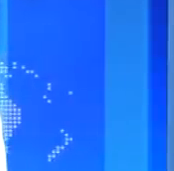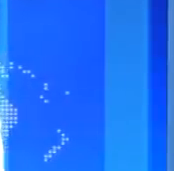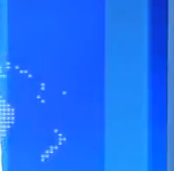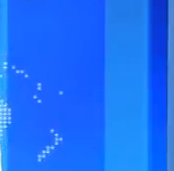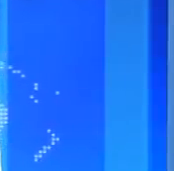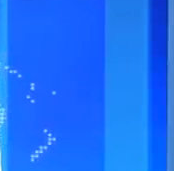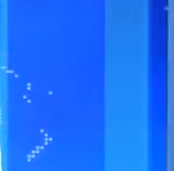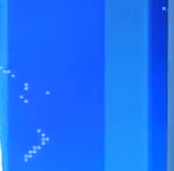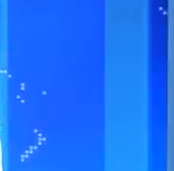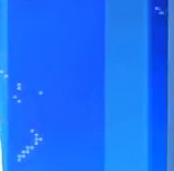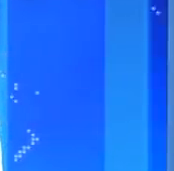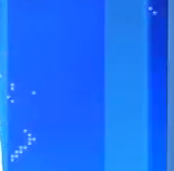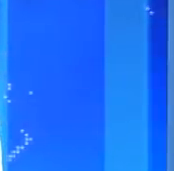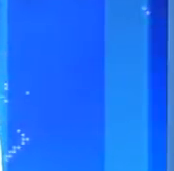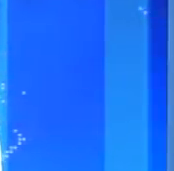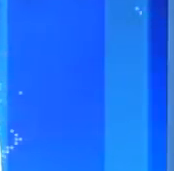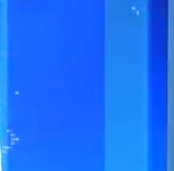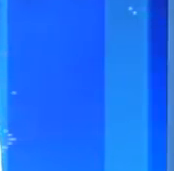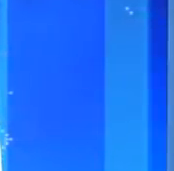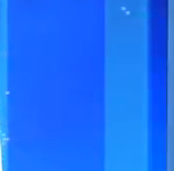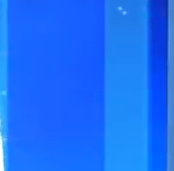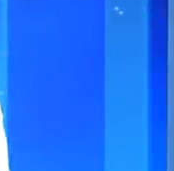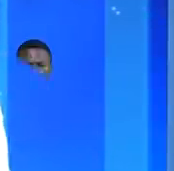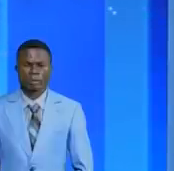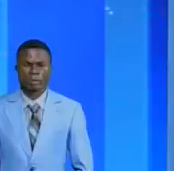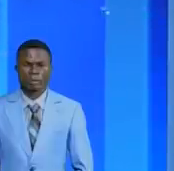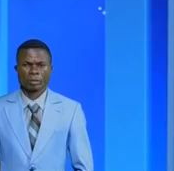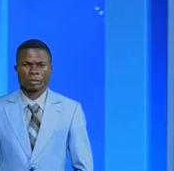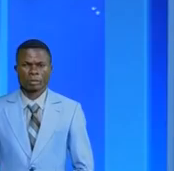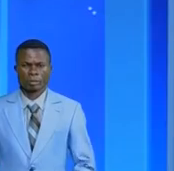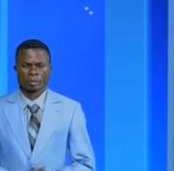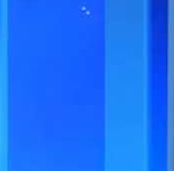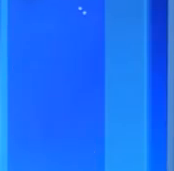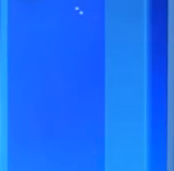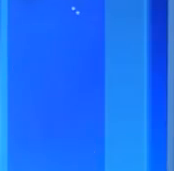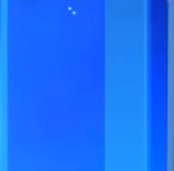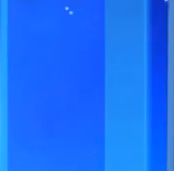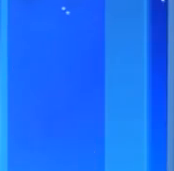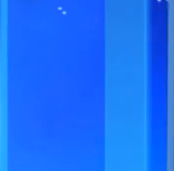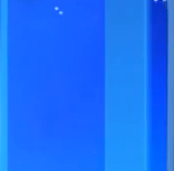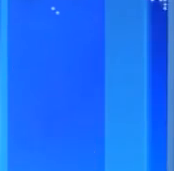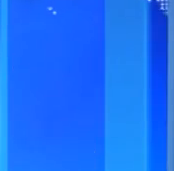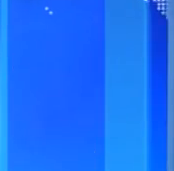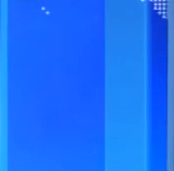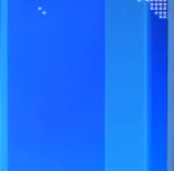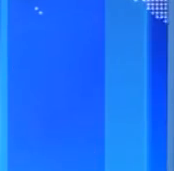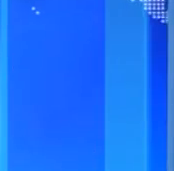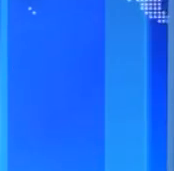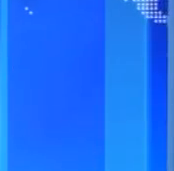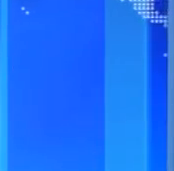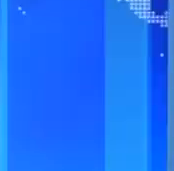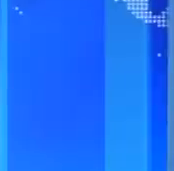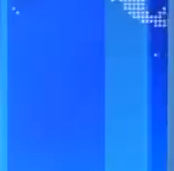prorogation de l'état de siège dans la province de l'Ituri et du Nord Kivu. Qu'à cela ne tienne, vous informer, c'est notre devoir. Mesdames et